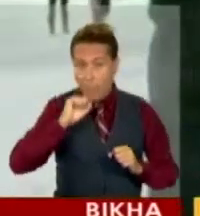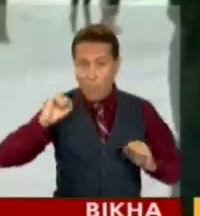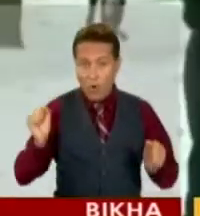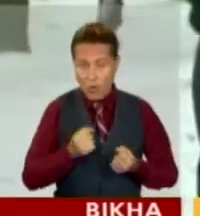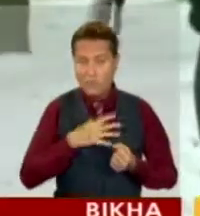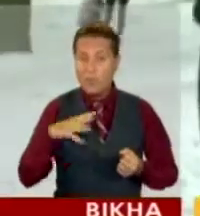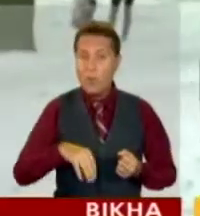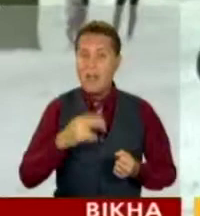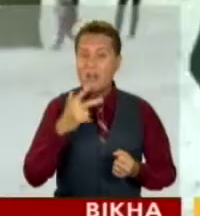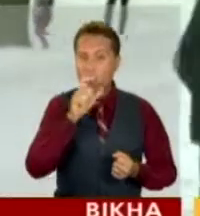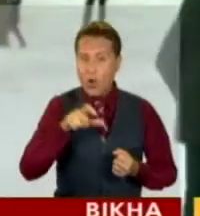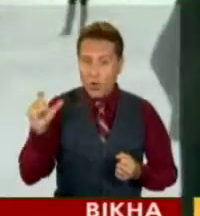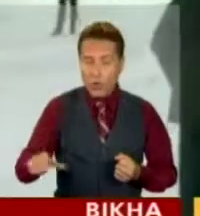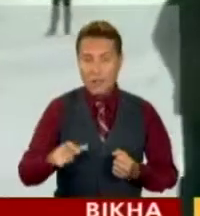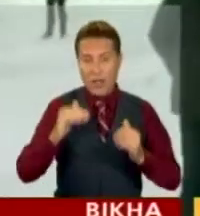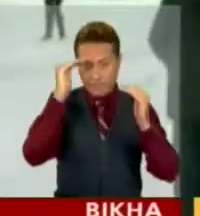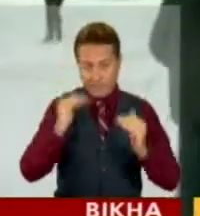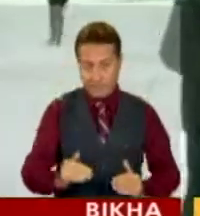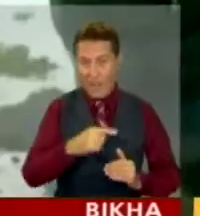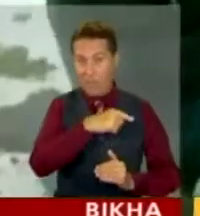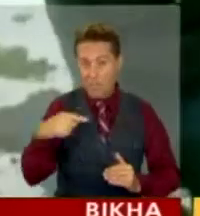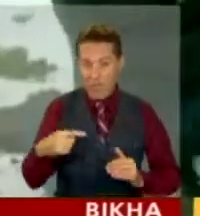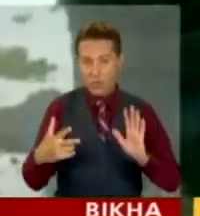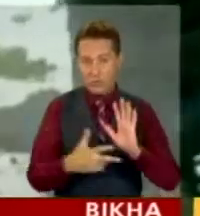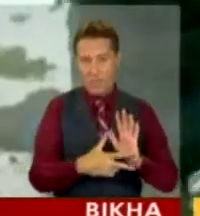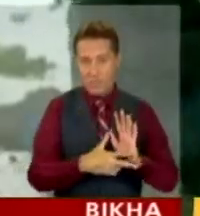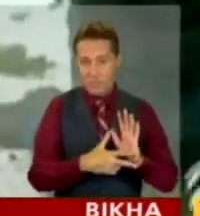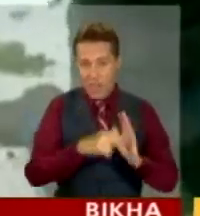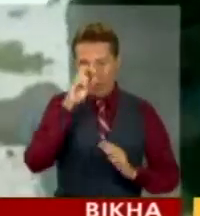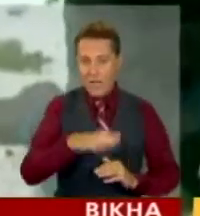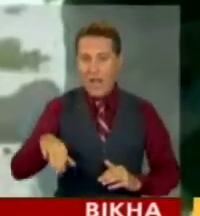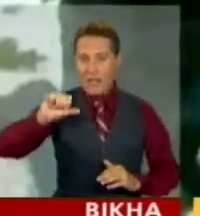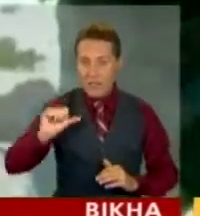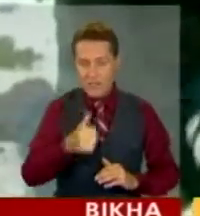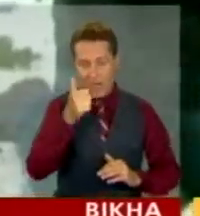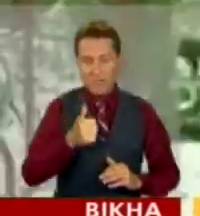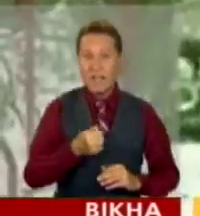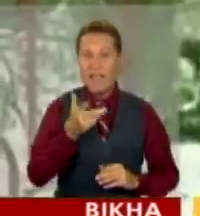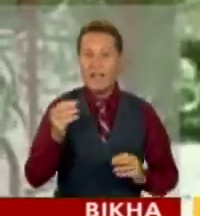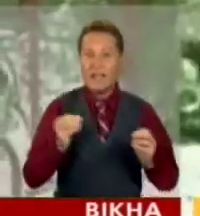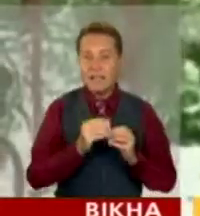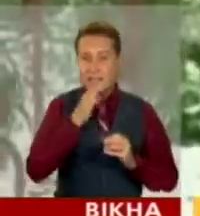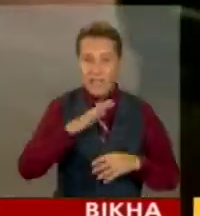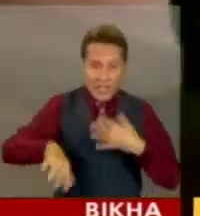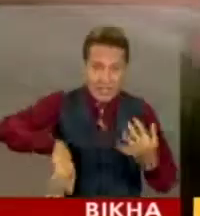померло троє людей. Температура повітря впала майже до мінус 8. В країні вперше за кілька десятиліть захурделло.